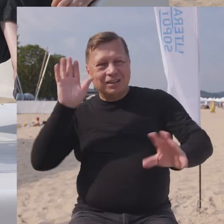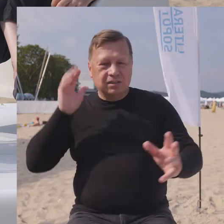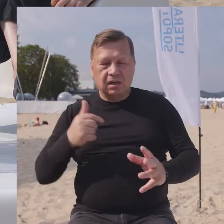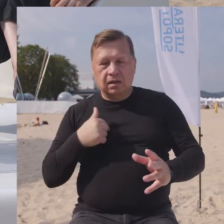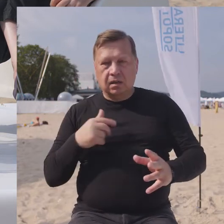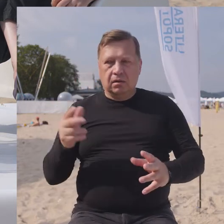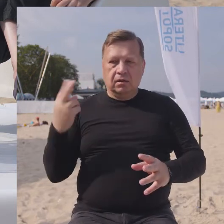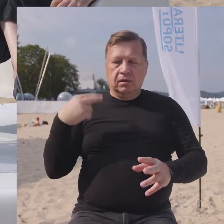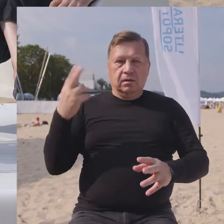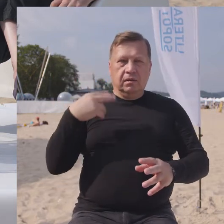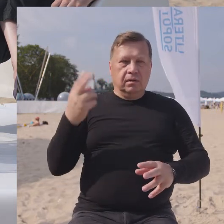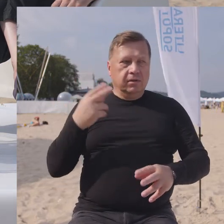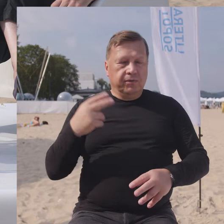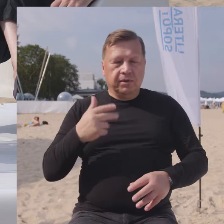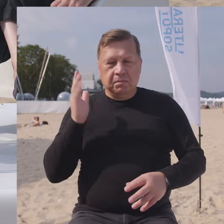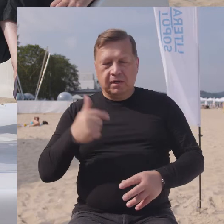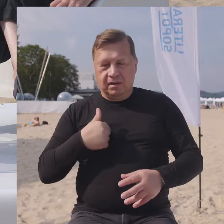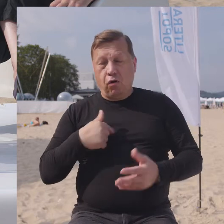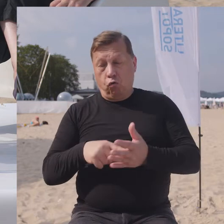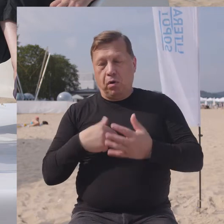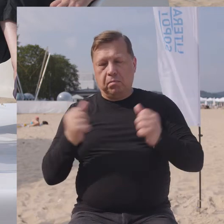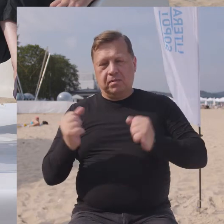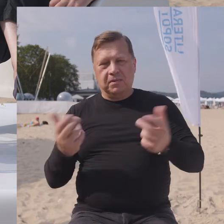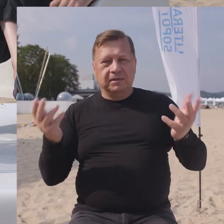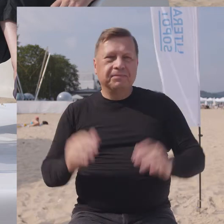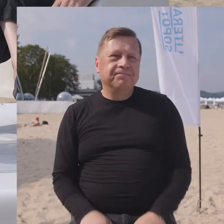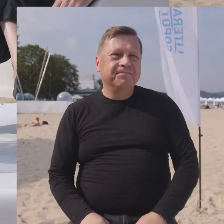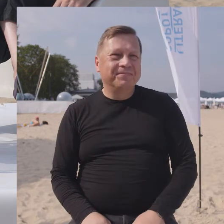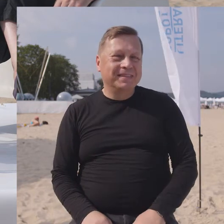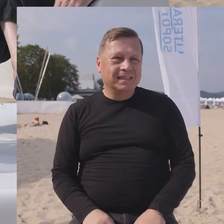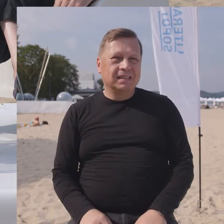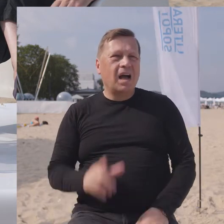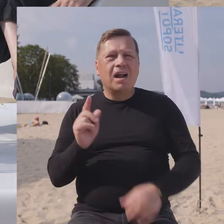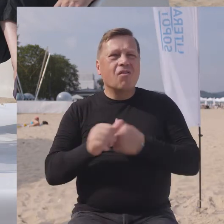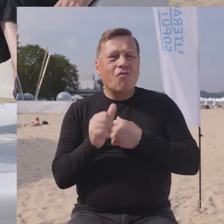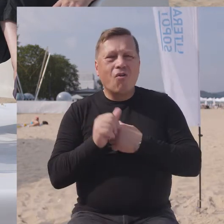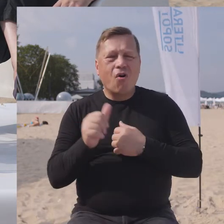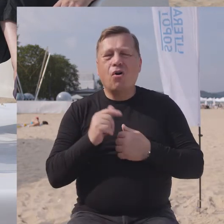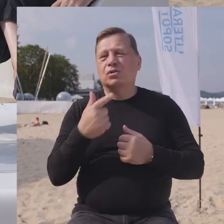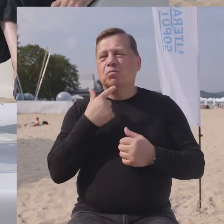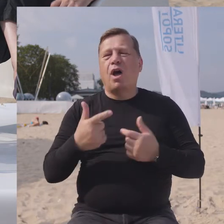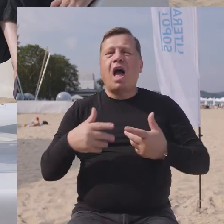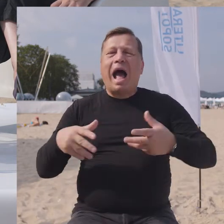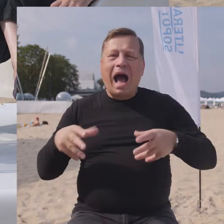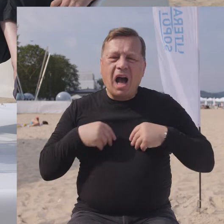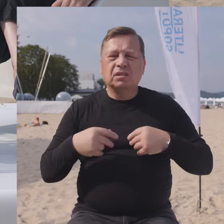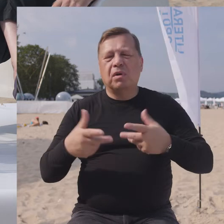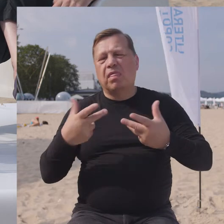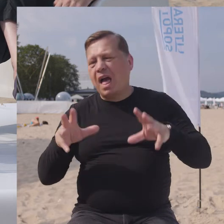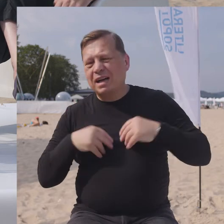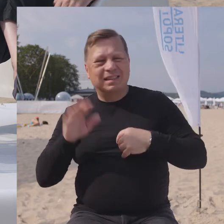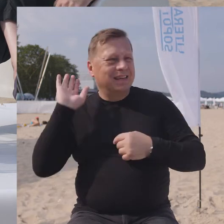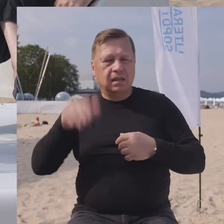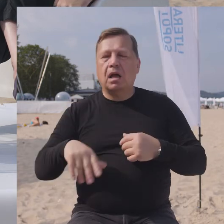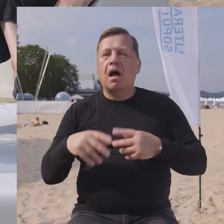Boże, wyjdź. I to jest ten moment, kiedy to nie o to chodzi, żeby cię akceptowano, tylko o to chodzi, żeby